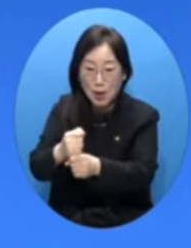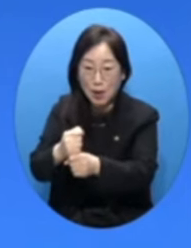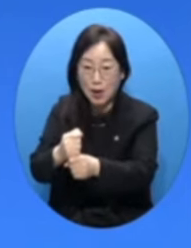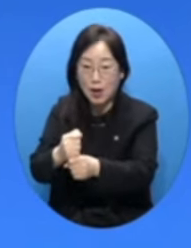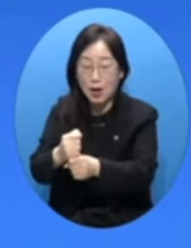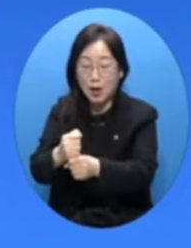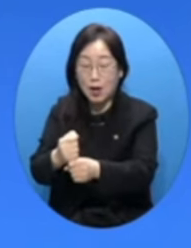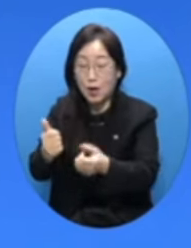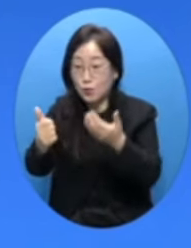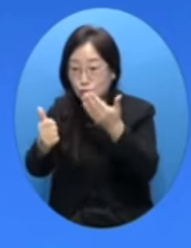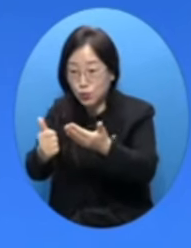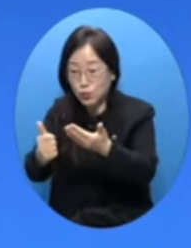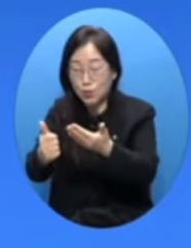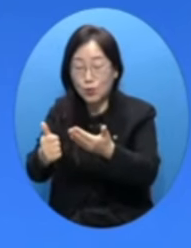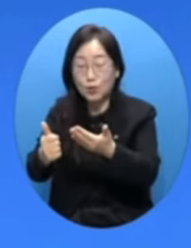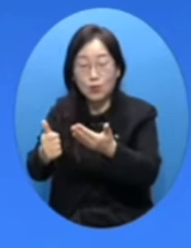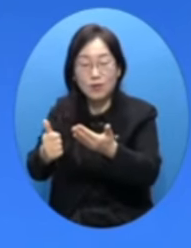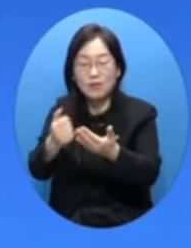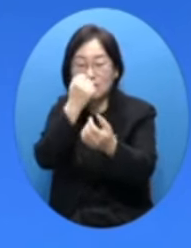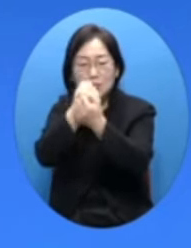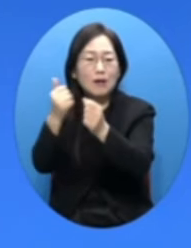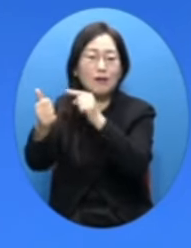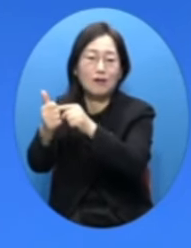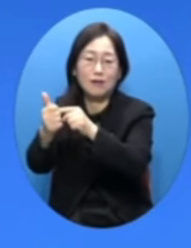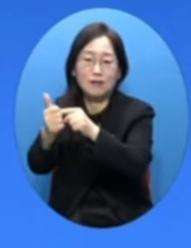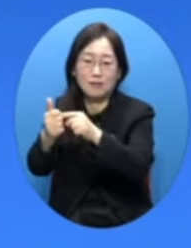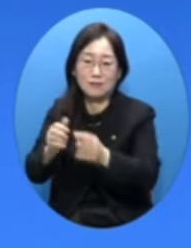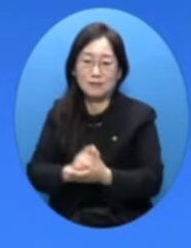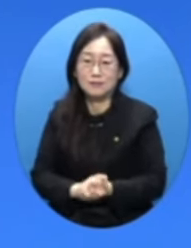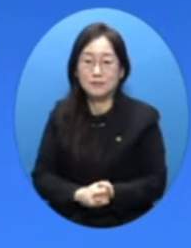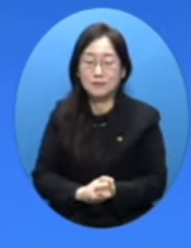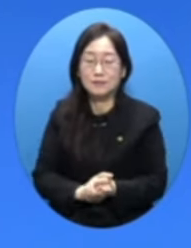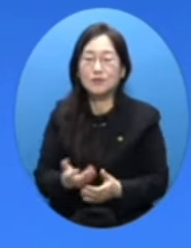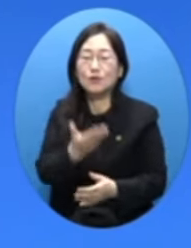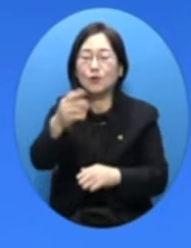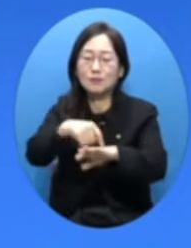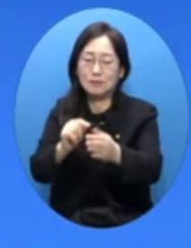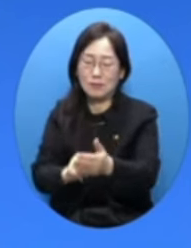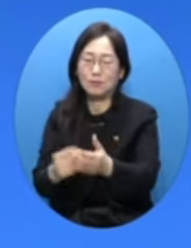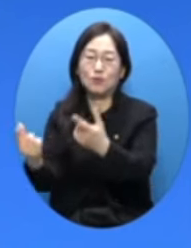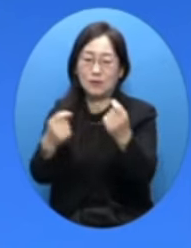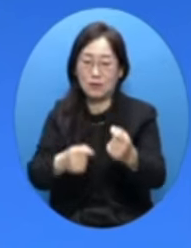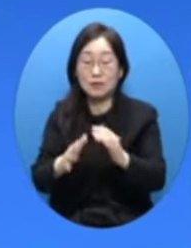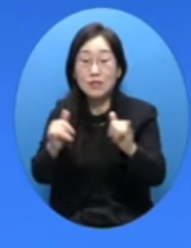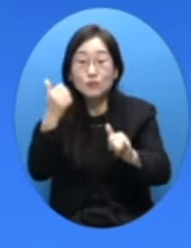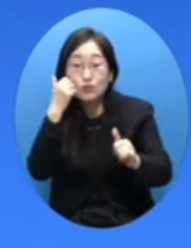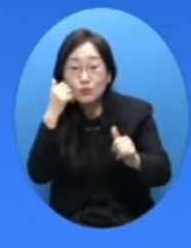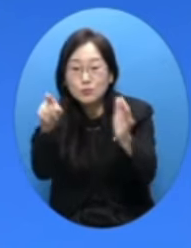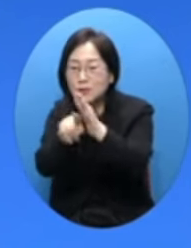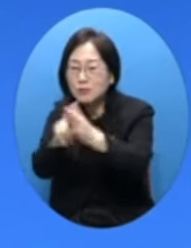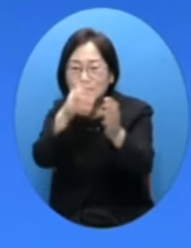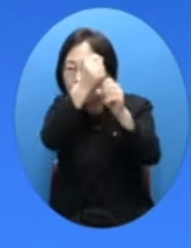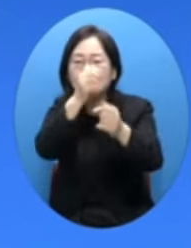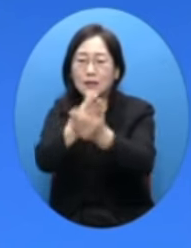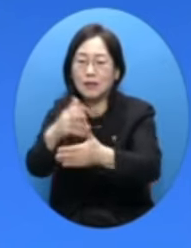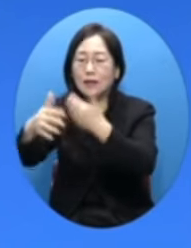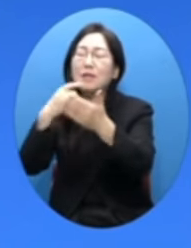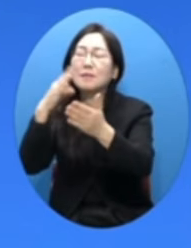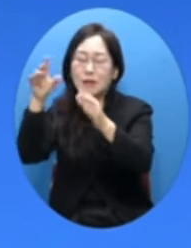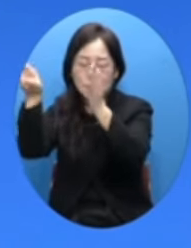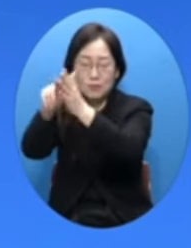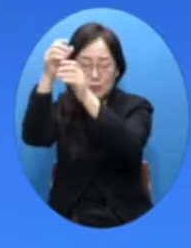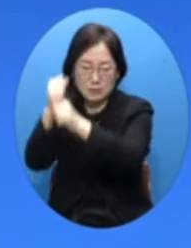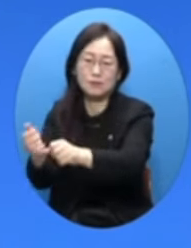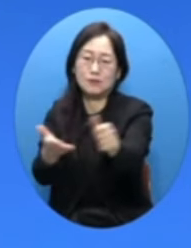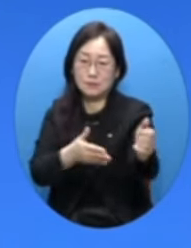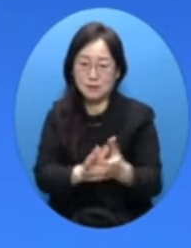불구하고 잊어버린 것입니다. 이게 사람들의 마음입니다. 여러분 너무나 사람들을 믿고 의지하지 마십시오. 하나님만 믿고 의지하시기 바랍니다.